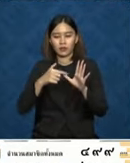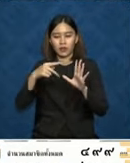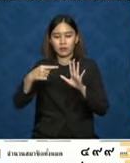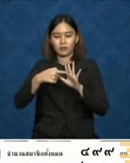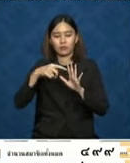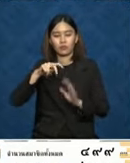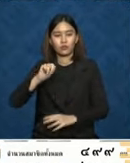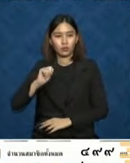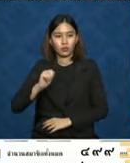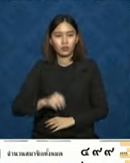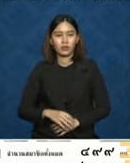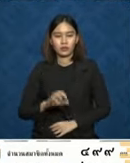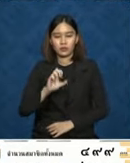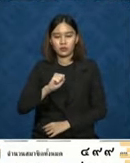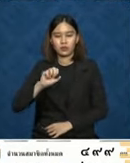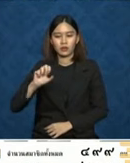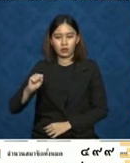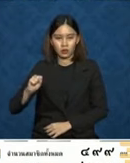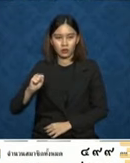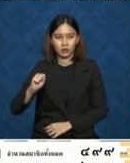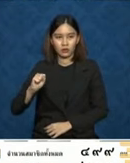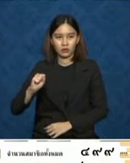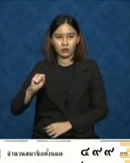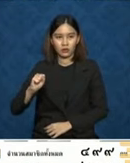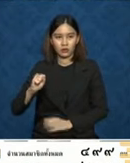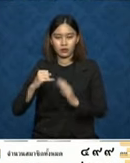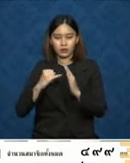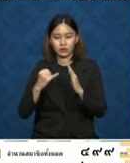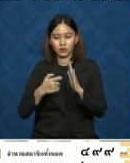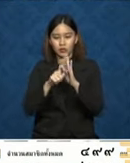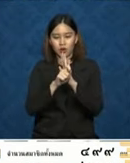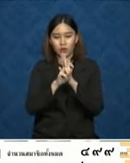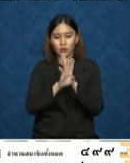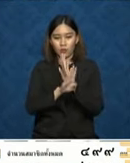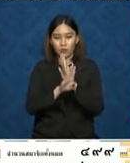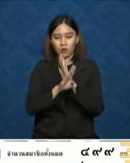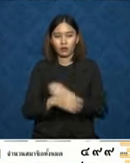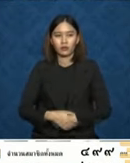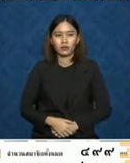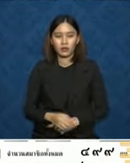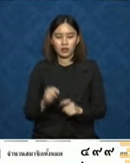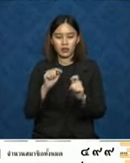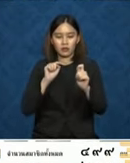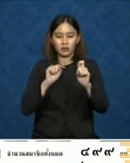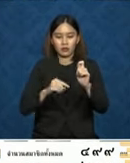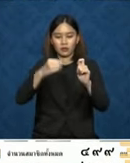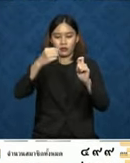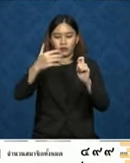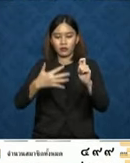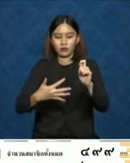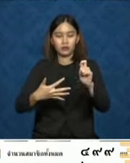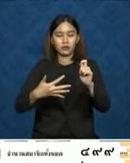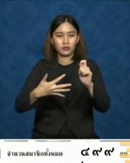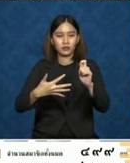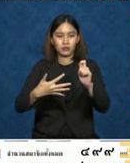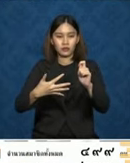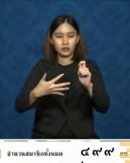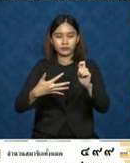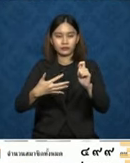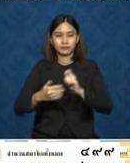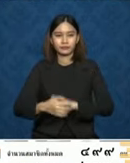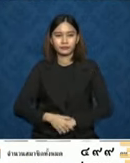ตันติวณิชชานนท์สมาชิกสภาผู้แทนราษฎรจังหวัดอุบลราชธานีเขต 9ซึ่งประกอบด้วยอำเภอนาจหลวยอำเภอบุญทริกอำเภอ